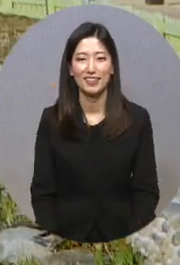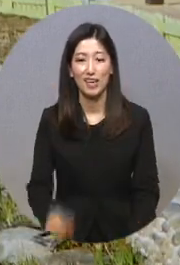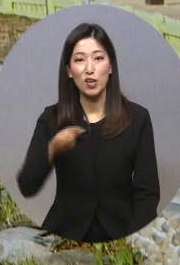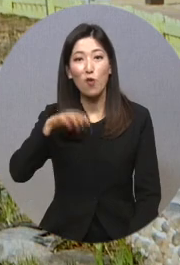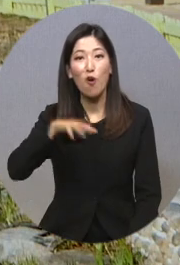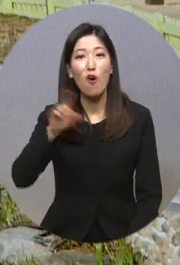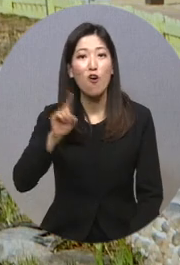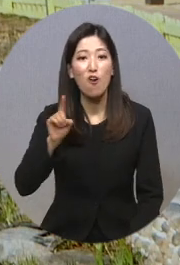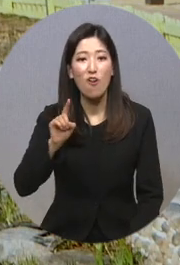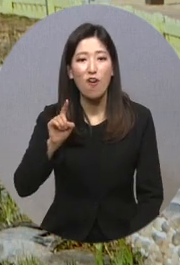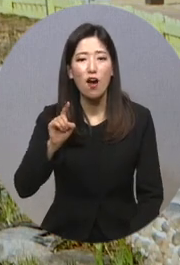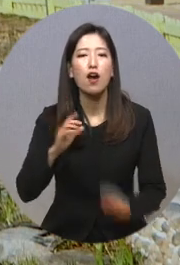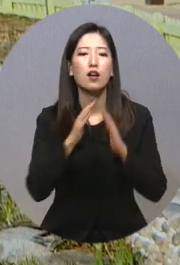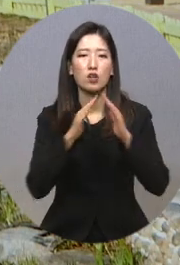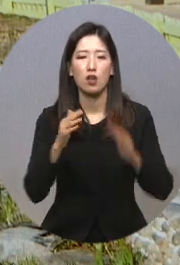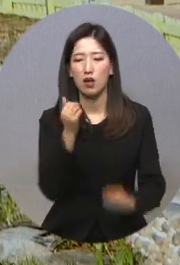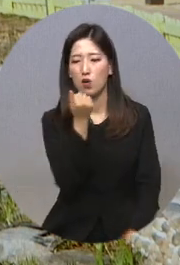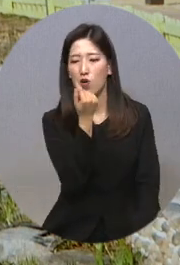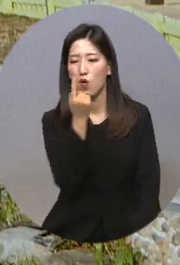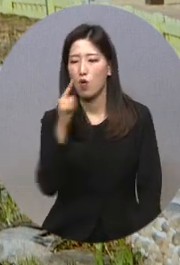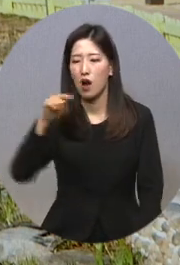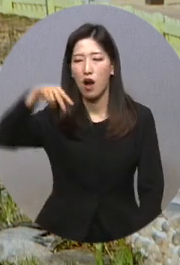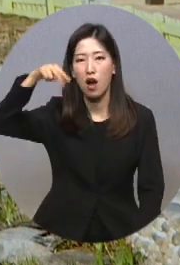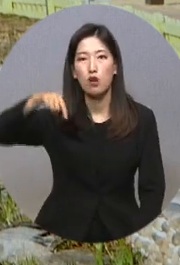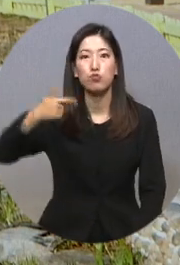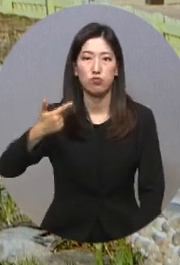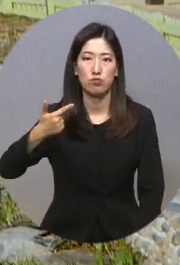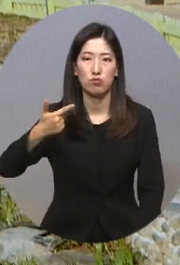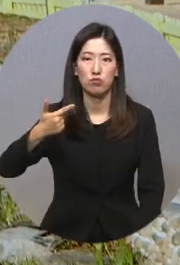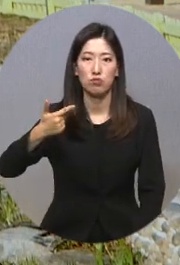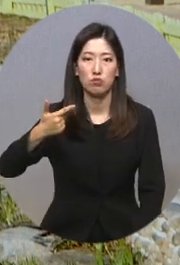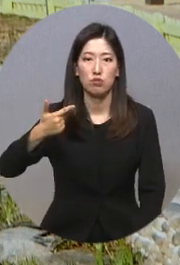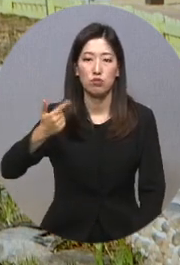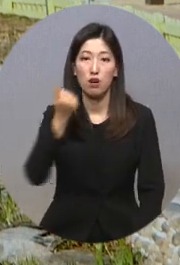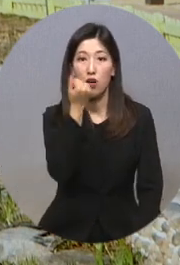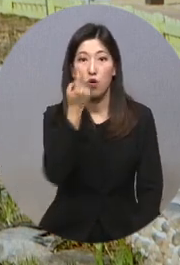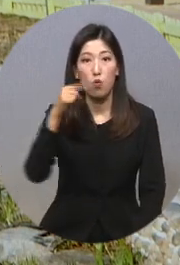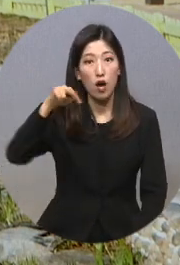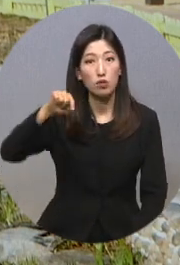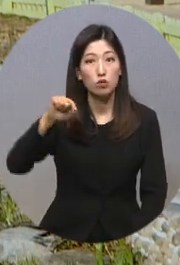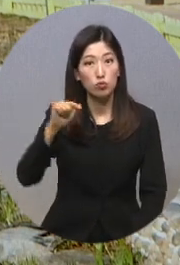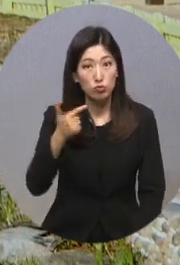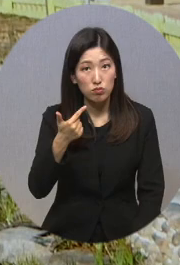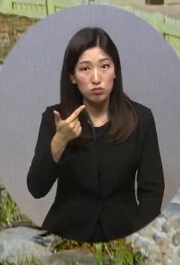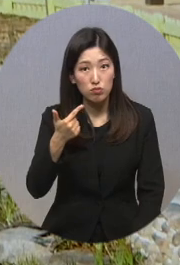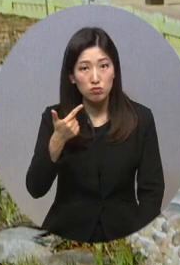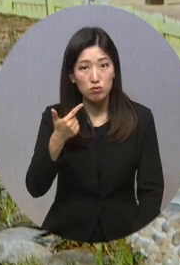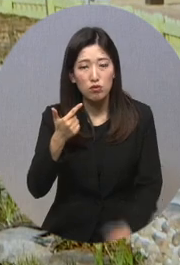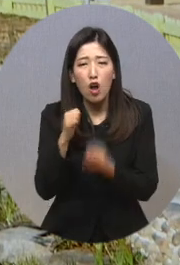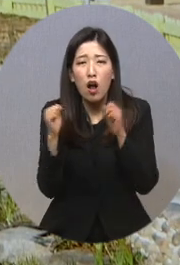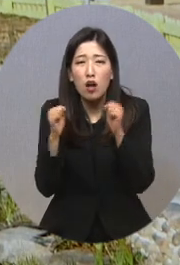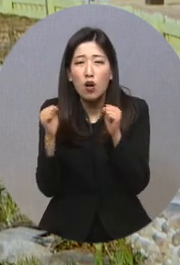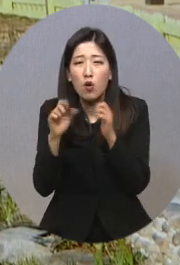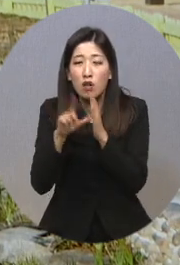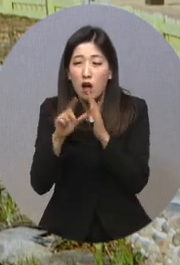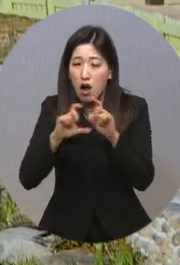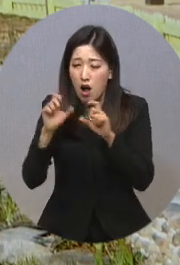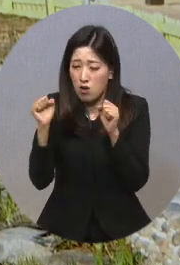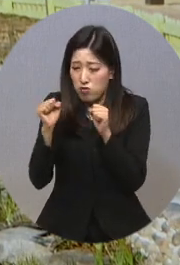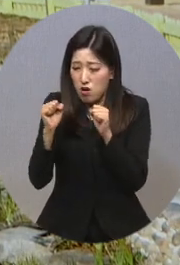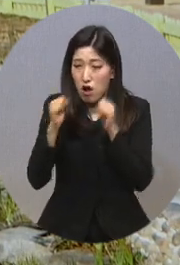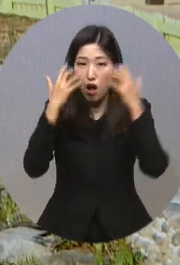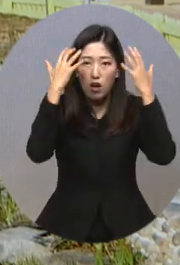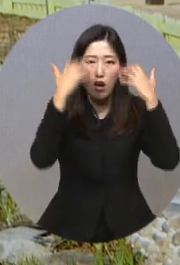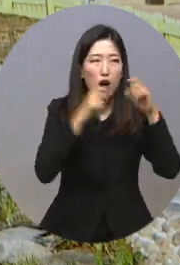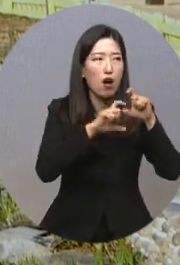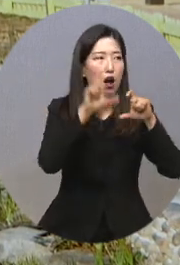이곳은요. 전라남도 화순입니다. 화순은 워낙 내륙 산간지방이라서 겨울에는 춥고 또